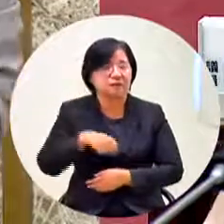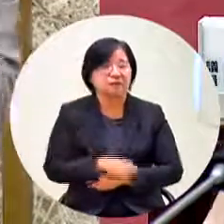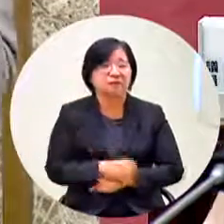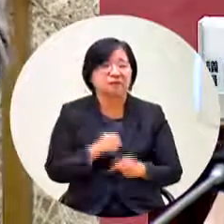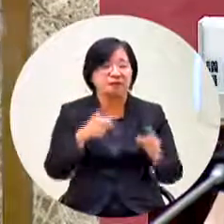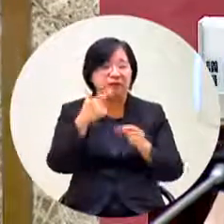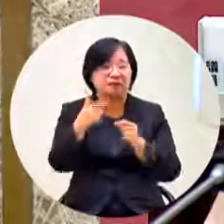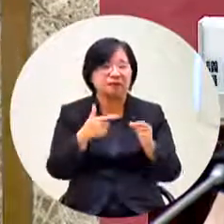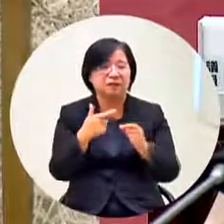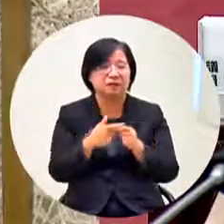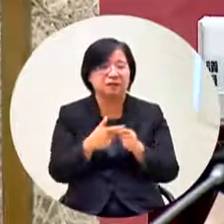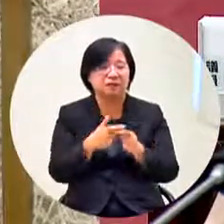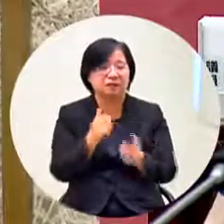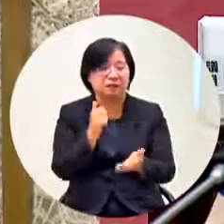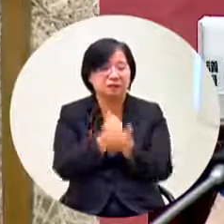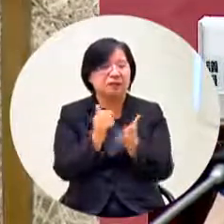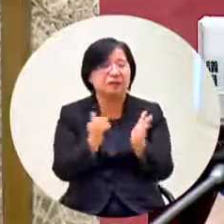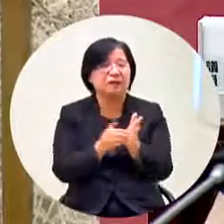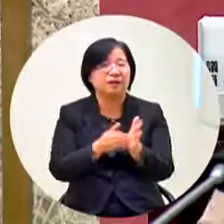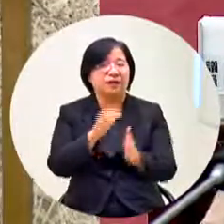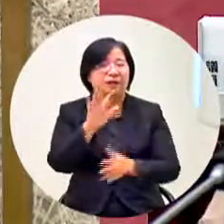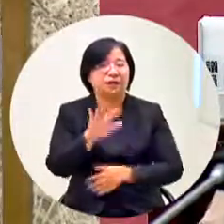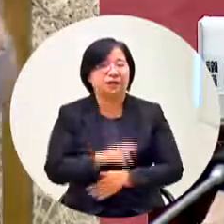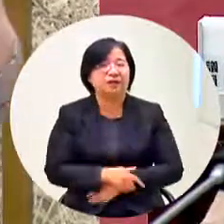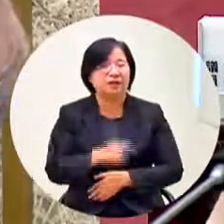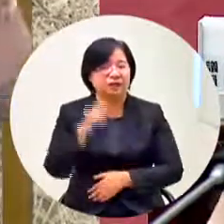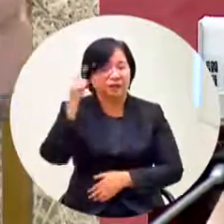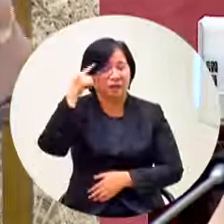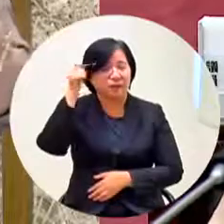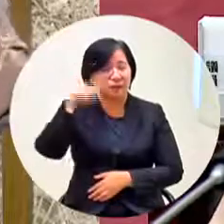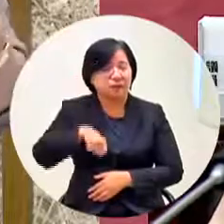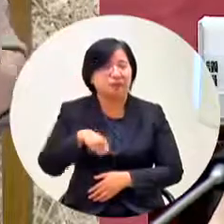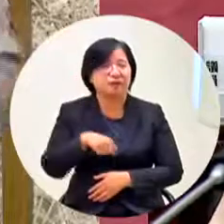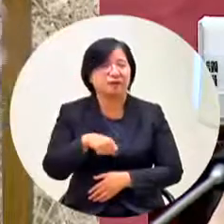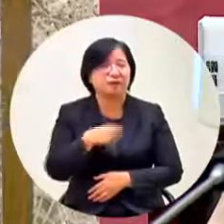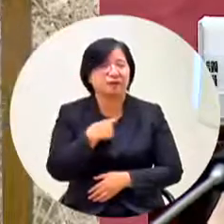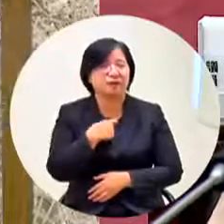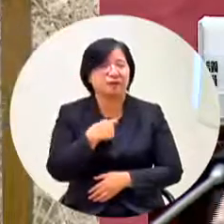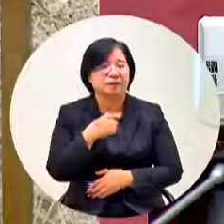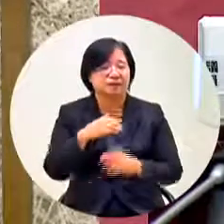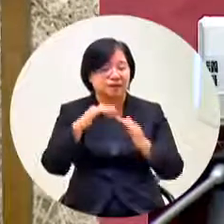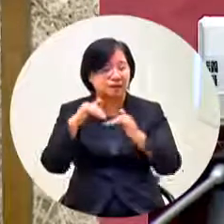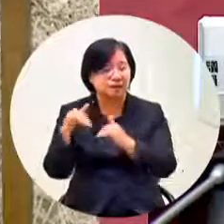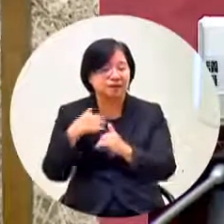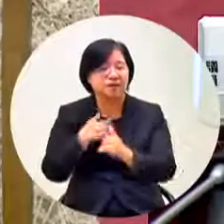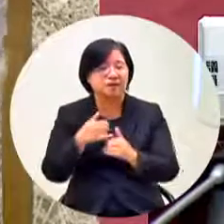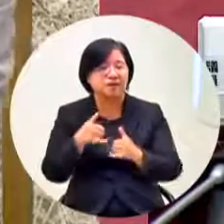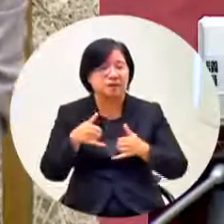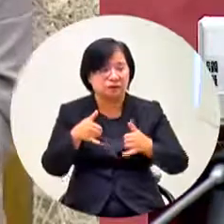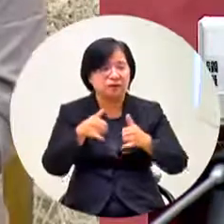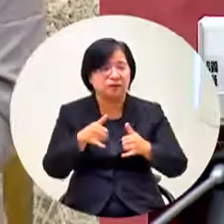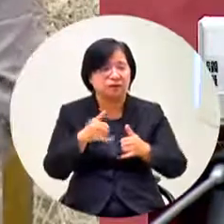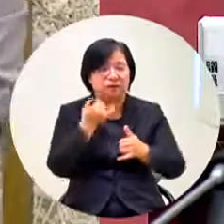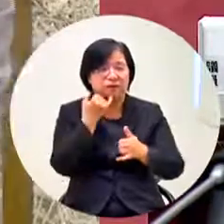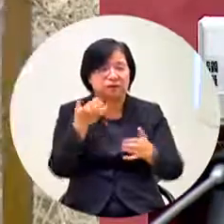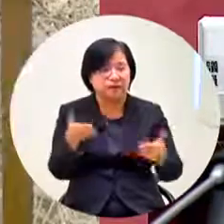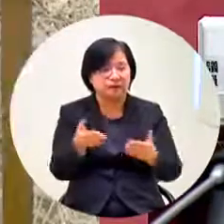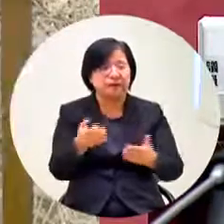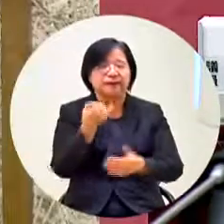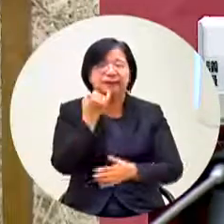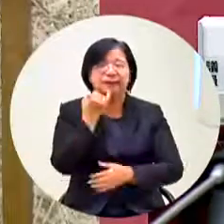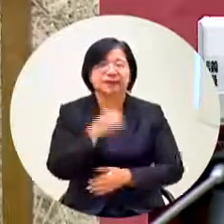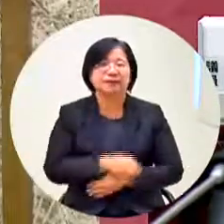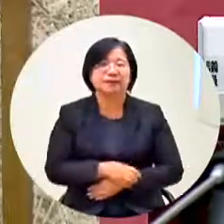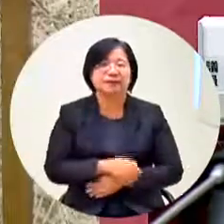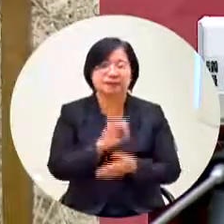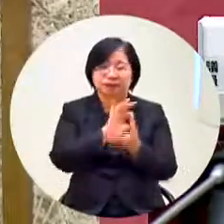106年才刚取得而已，可是他也是愿意，就是说他的抵触愿意让我们拆来开辟道路。那这个部分在经费的